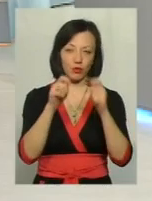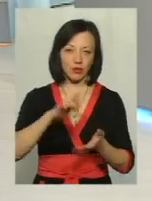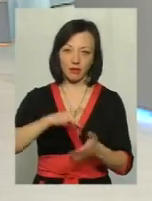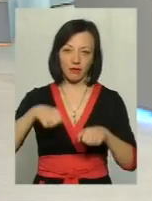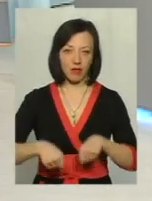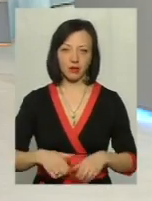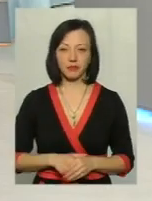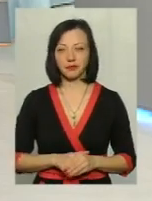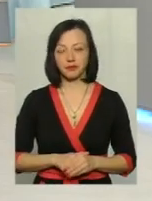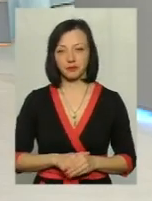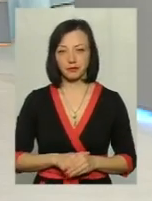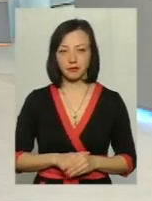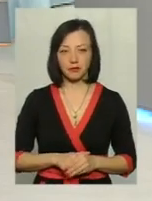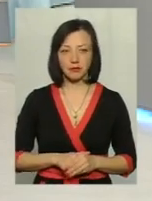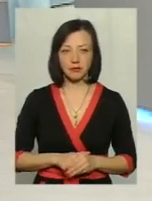влади.